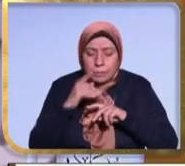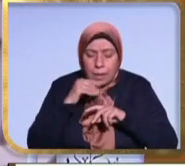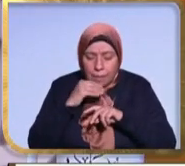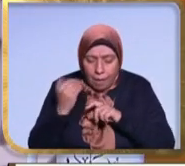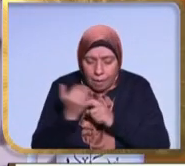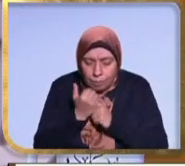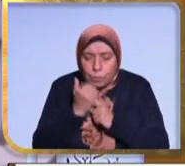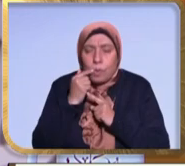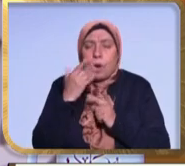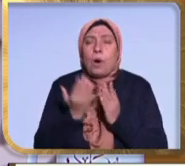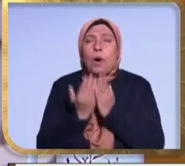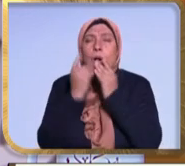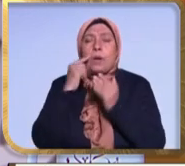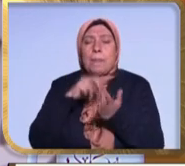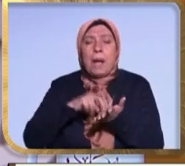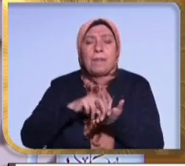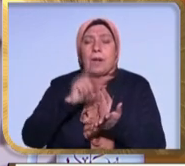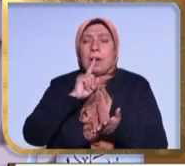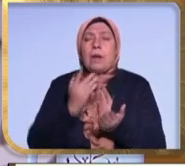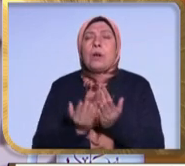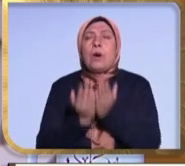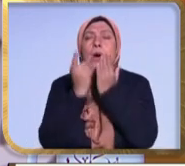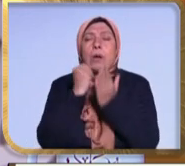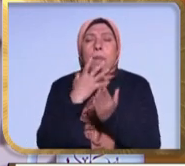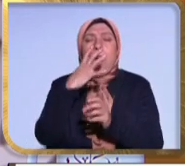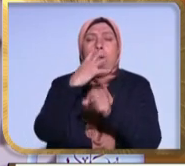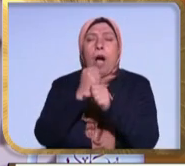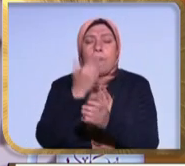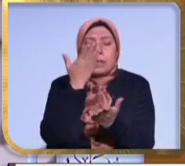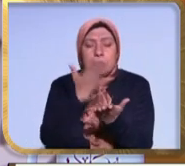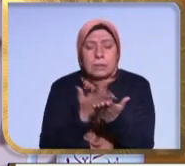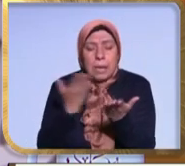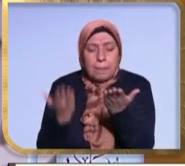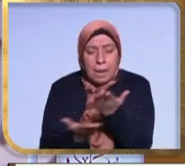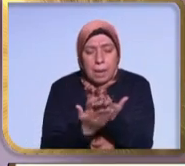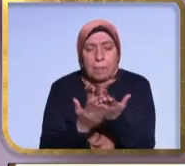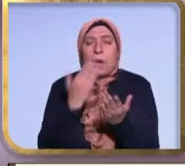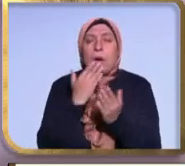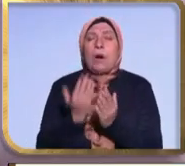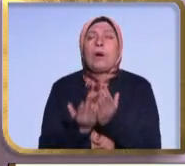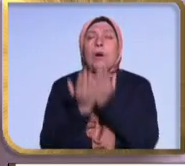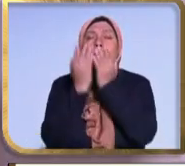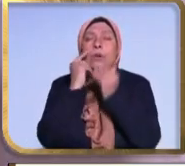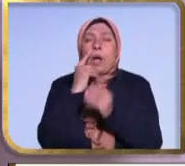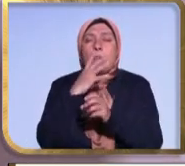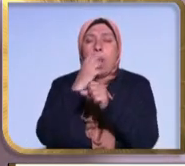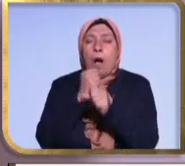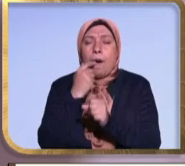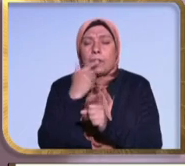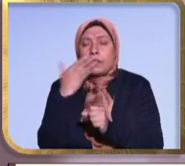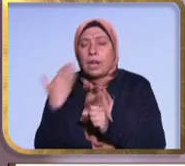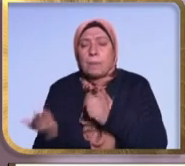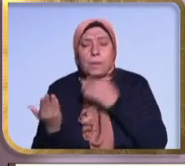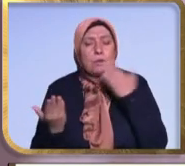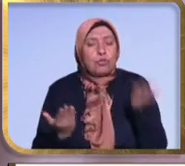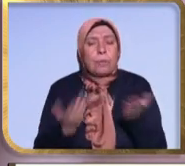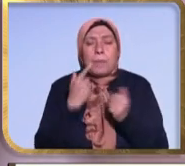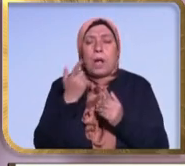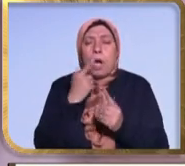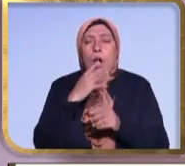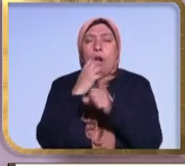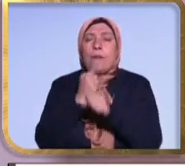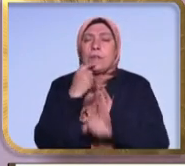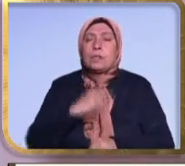روعاتنا، اللهم احفظنا من بين أيدينا ومن خلفنا وعن يميننا وعن شمالنا ومن